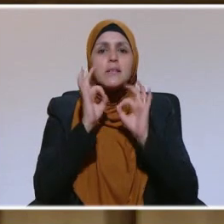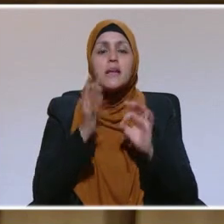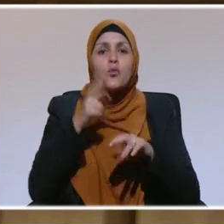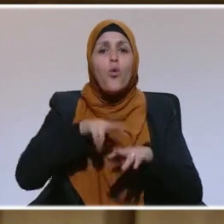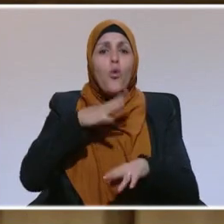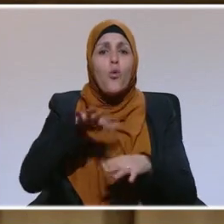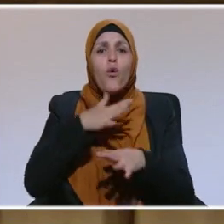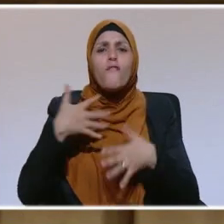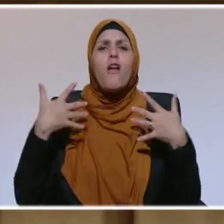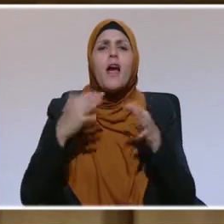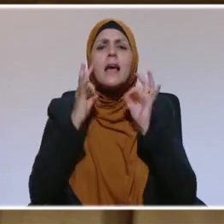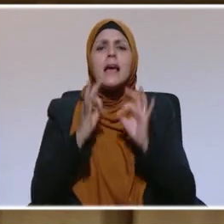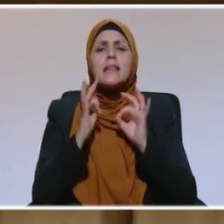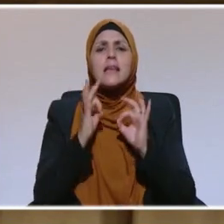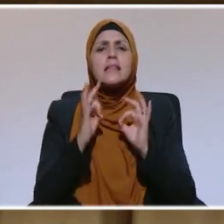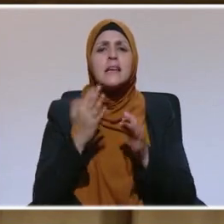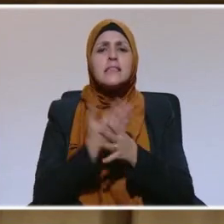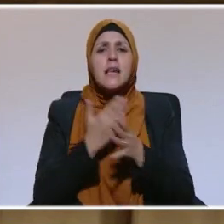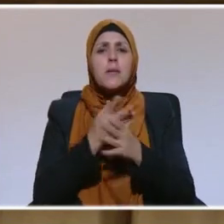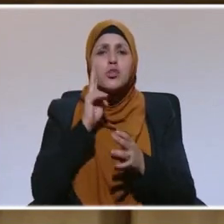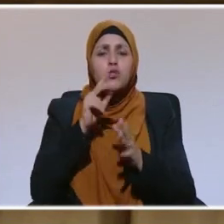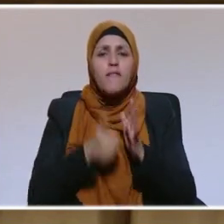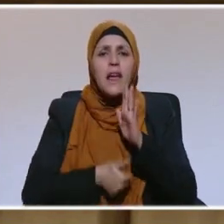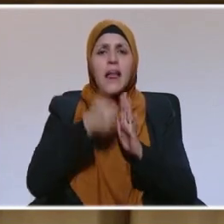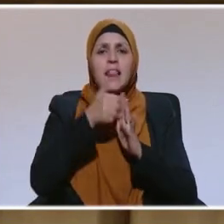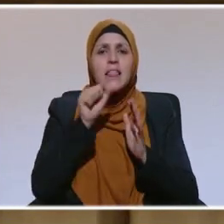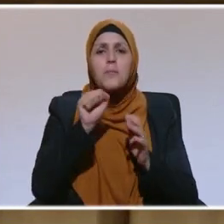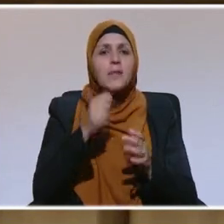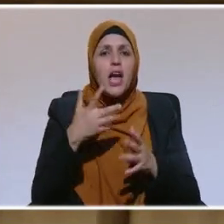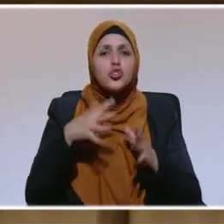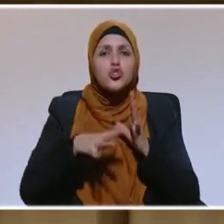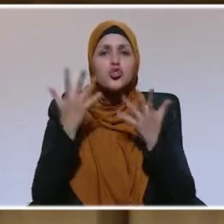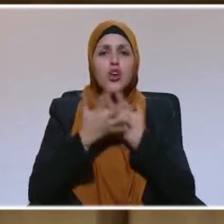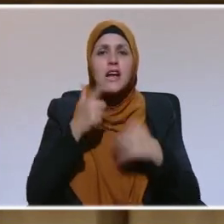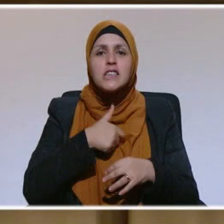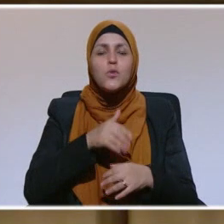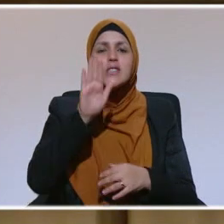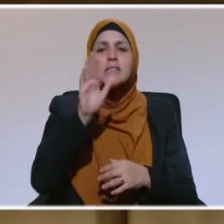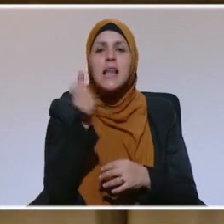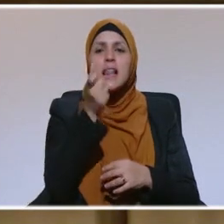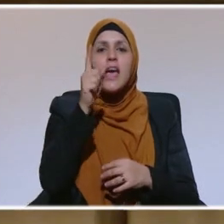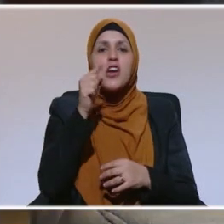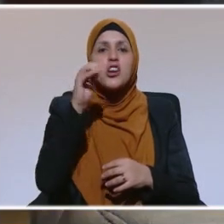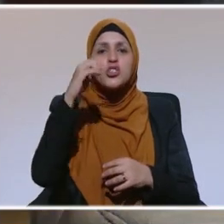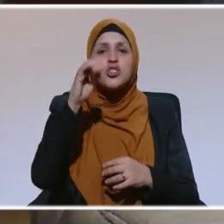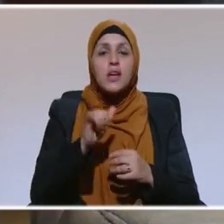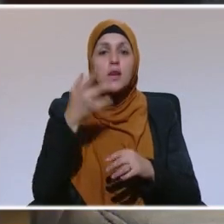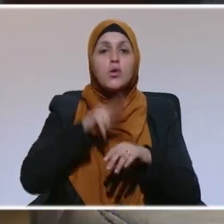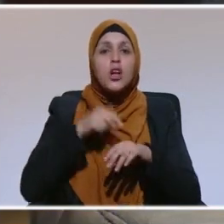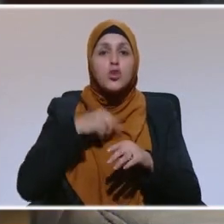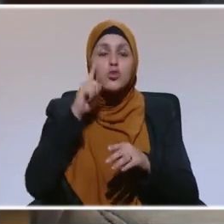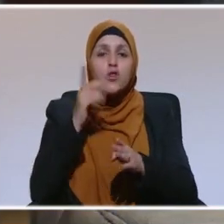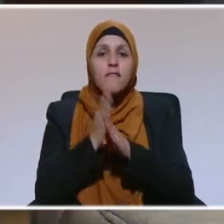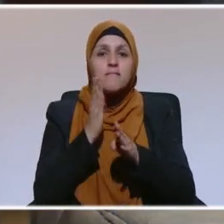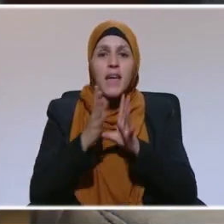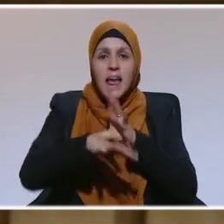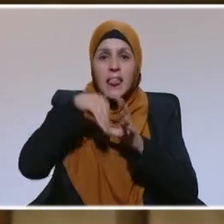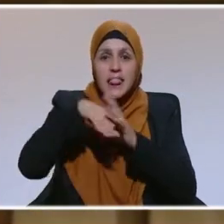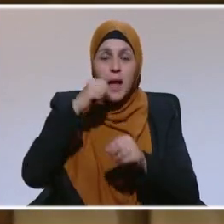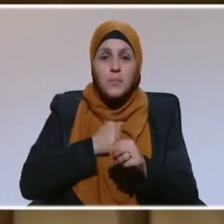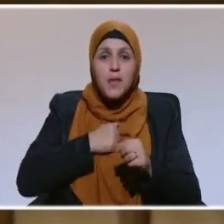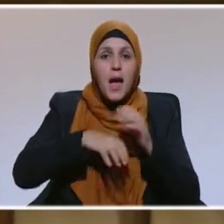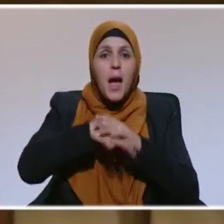وفرحانين بيه جدا جدا، فرحانين انه انتاج سينرجي، وفرحانين ان الحقيقه المنظومه الانتاجيه بتاعتنا مقدمه اعمال